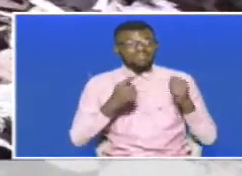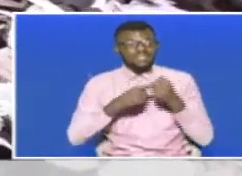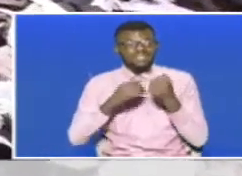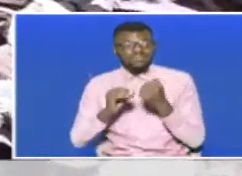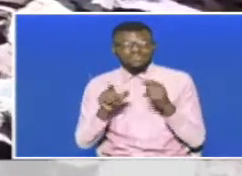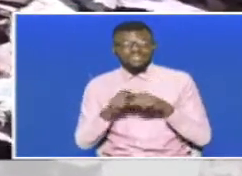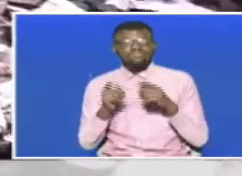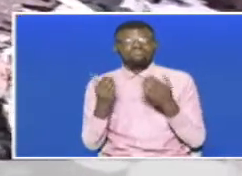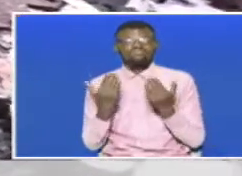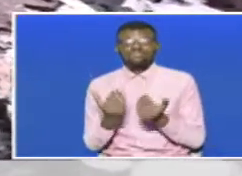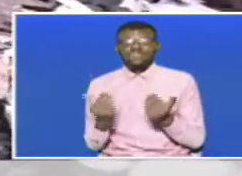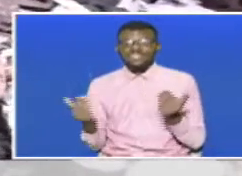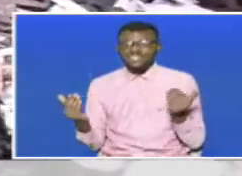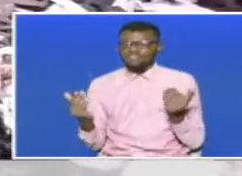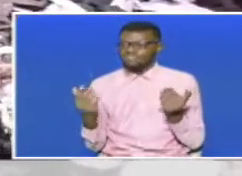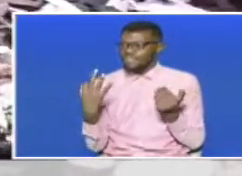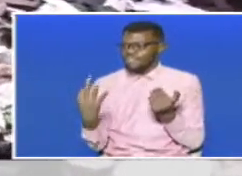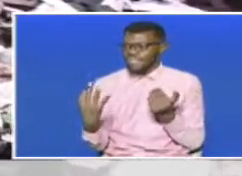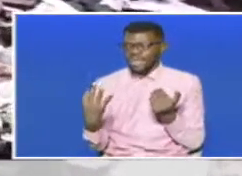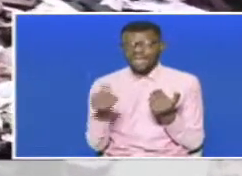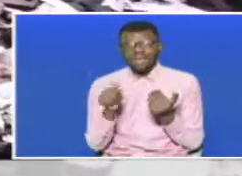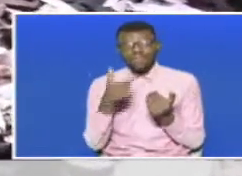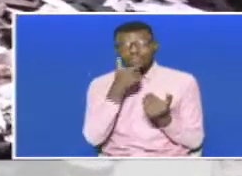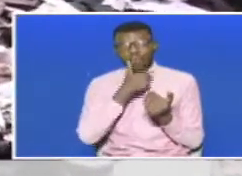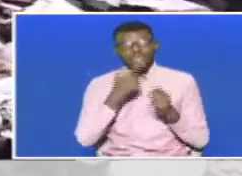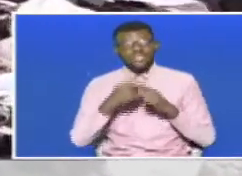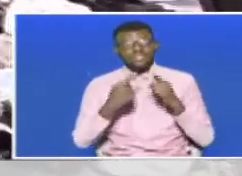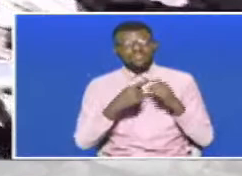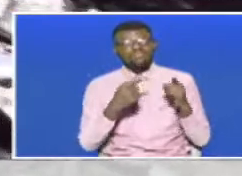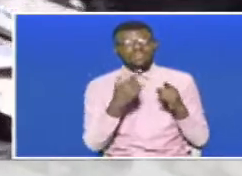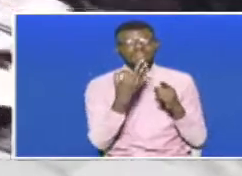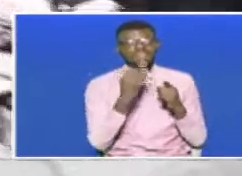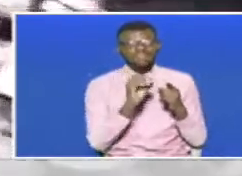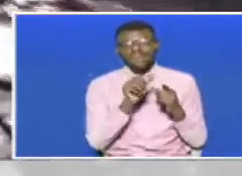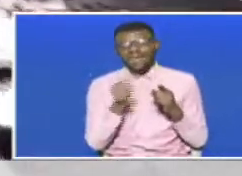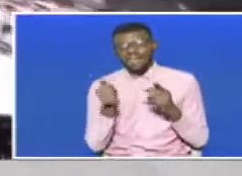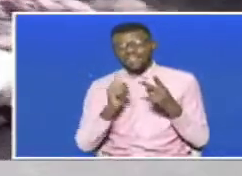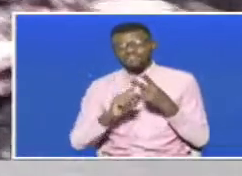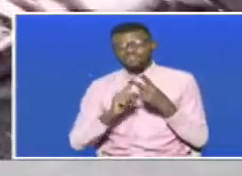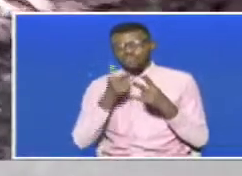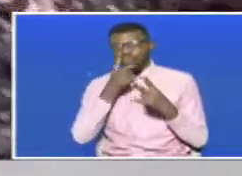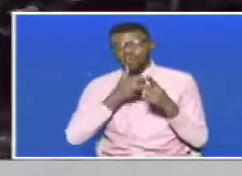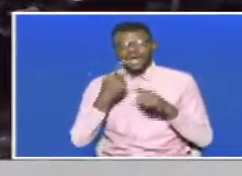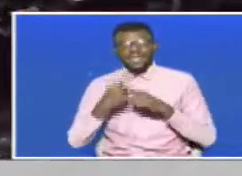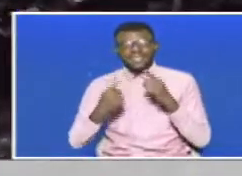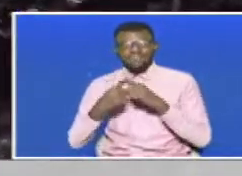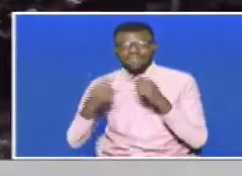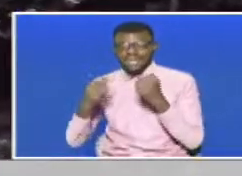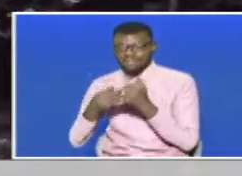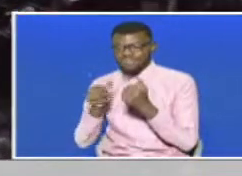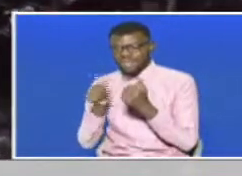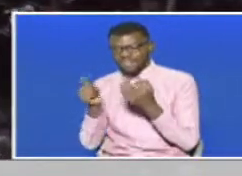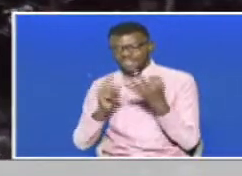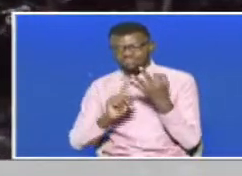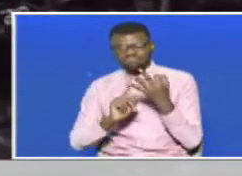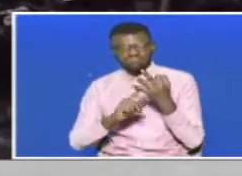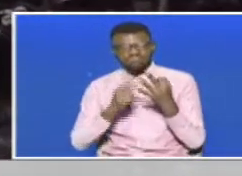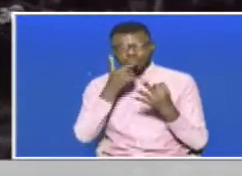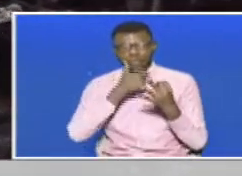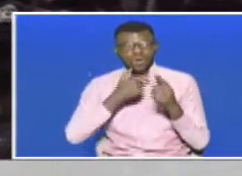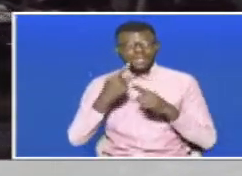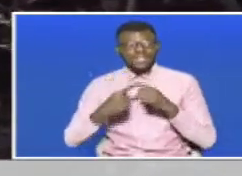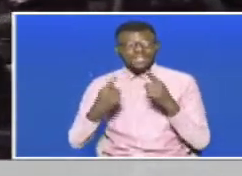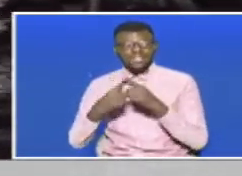watatu Cecilia Gathoni mwenye umri wa miaka 30, Lucy Mombi mwenye umri wa miaka 18, Margaret Wanja mwenye umri wa